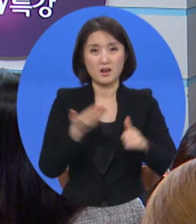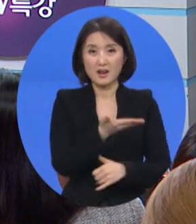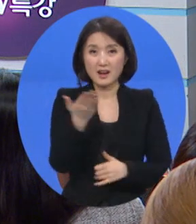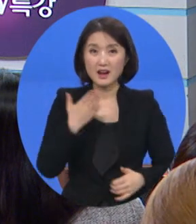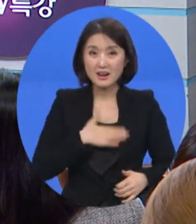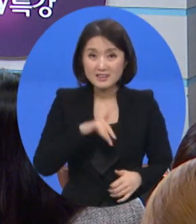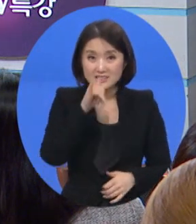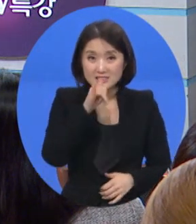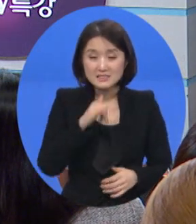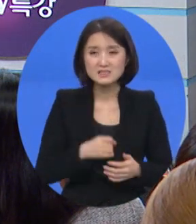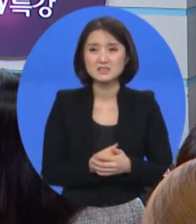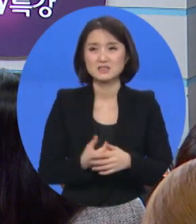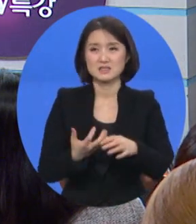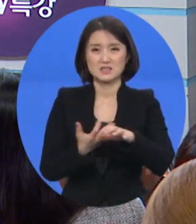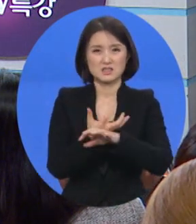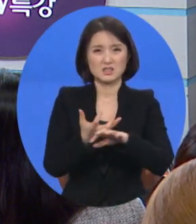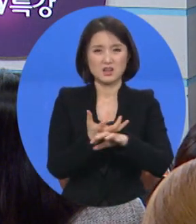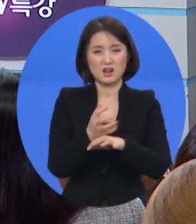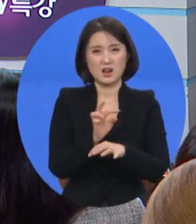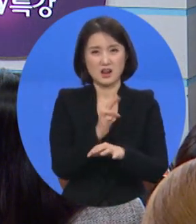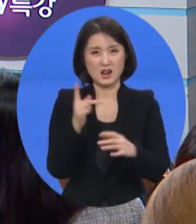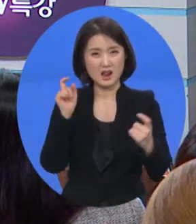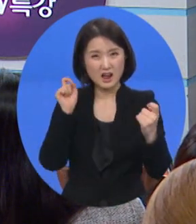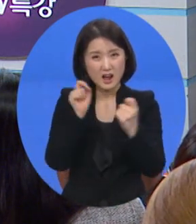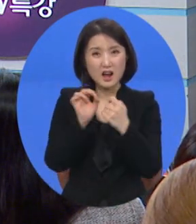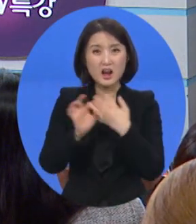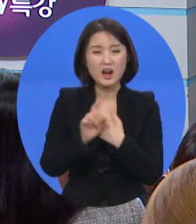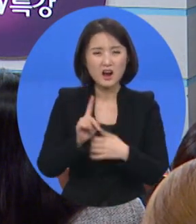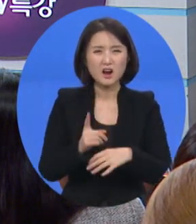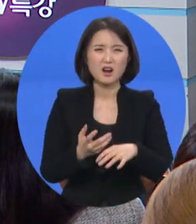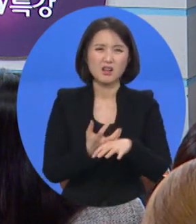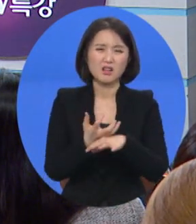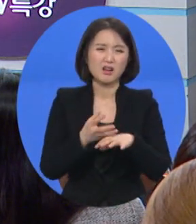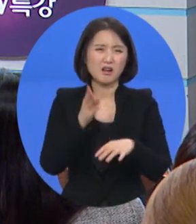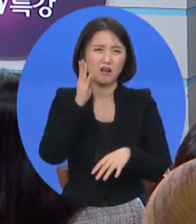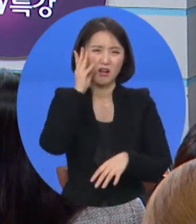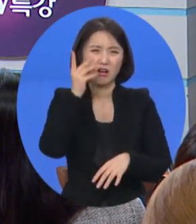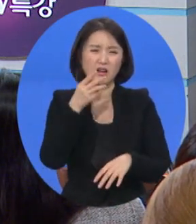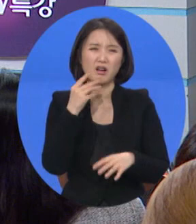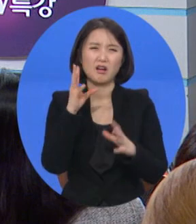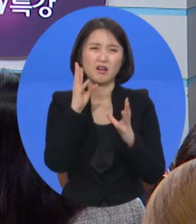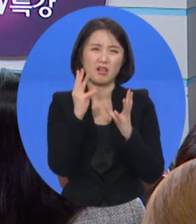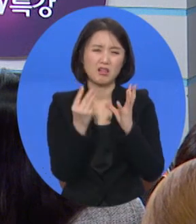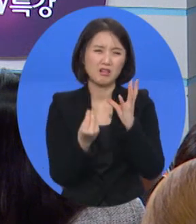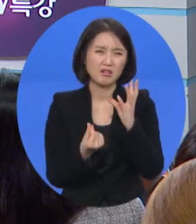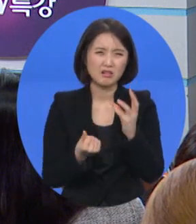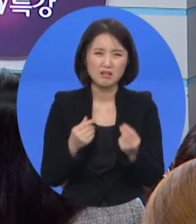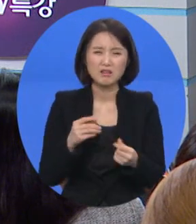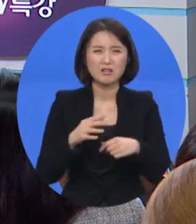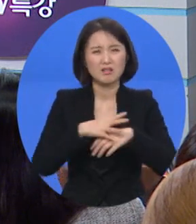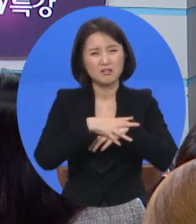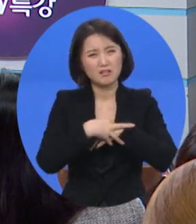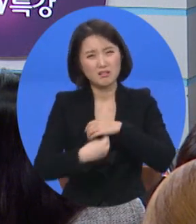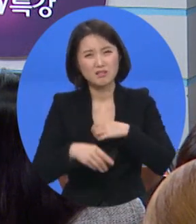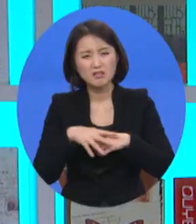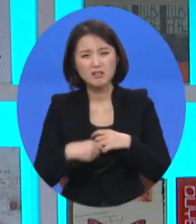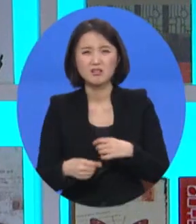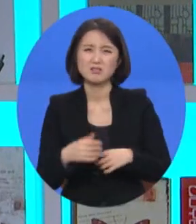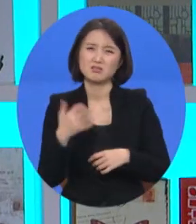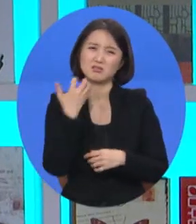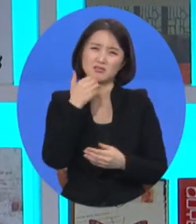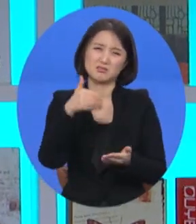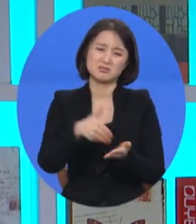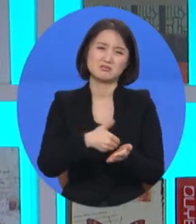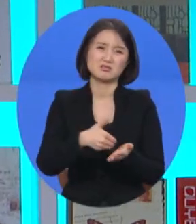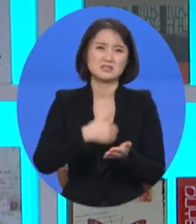시점이 되면 은 아주 그 털이 전부다 정말 윤기가 없어지고 말이죠 문이 더 이상하게 낡은 듯한 느낌이 들 조 그것을 털을 싹